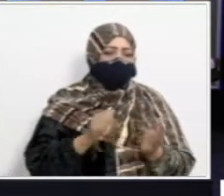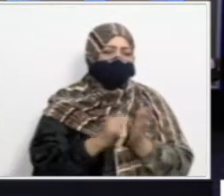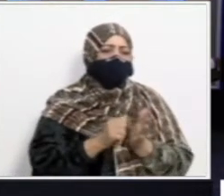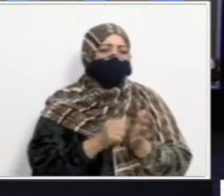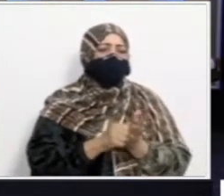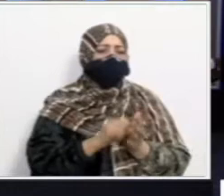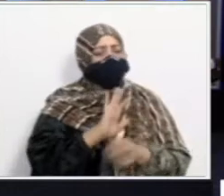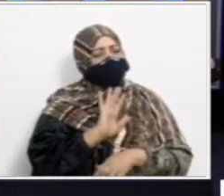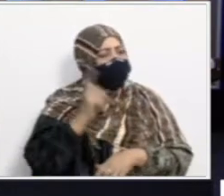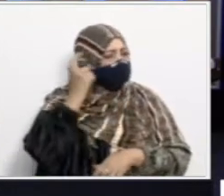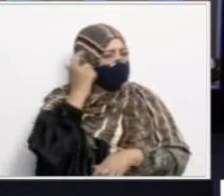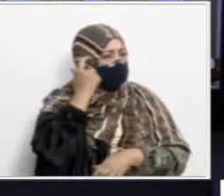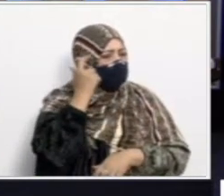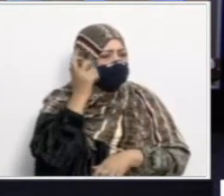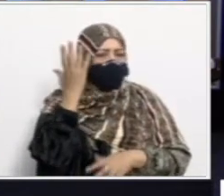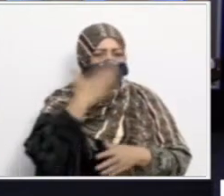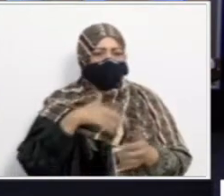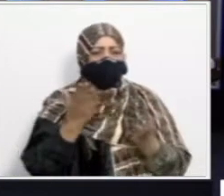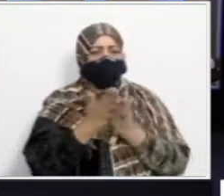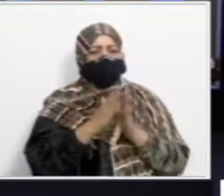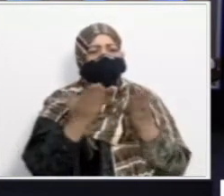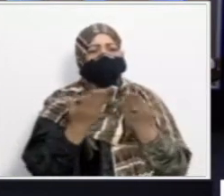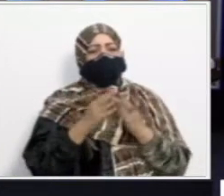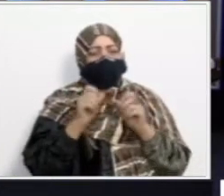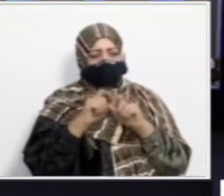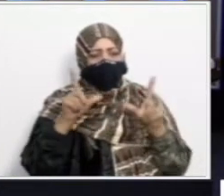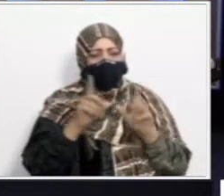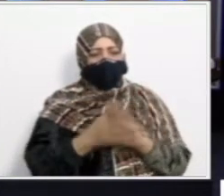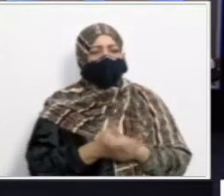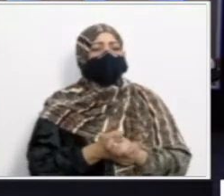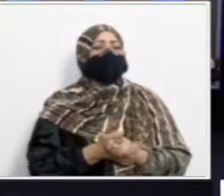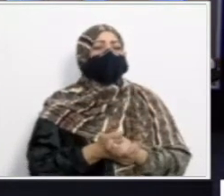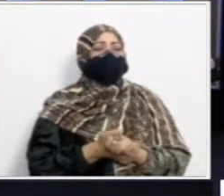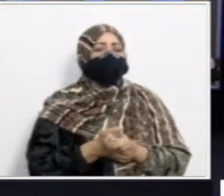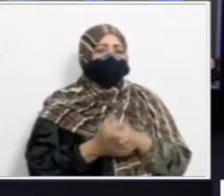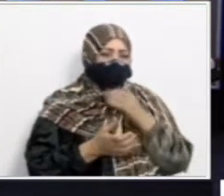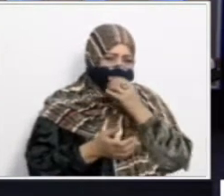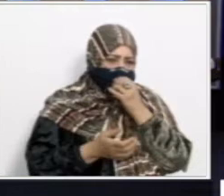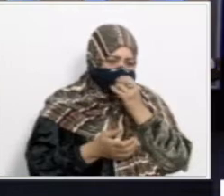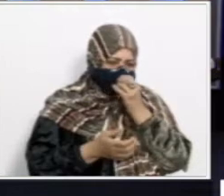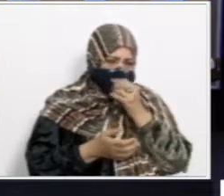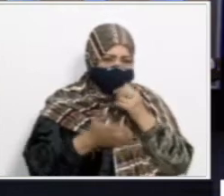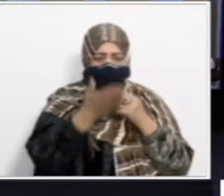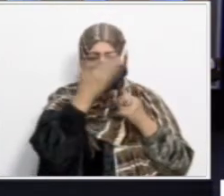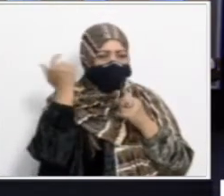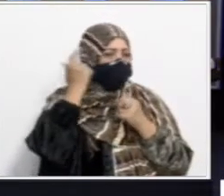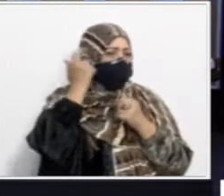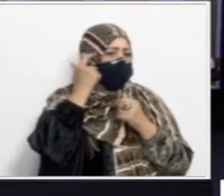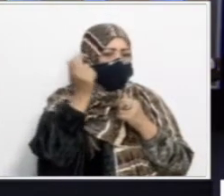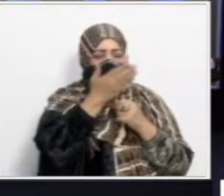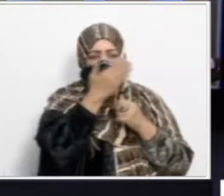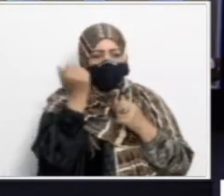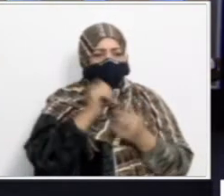واضح. ودمغ يراهم مش المصحف لهم شيء. تمام إن شاء الله. قراية القرآن تمام يا